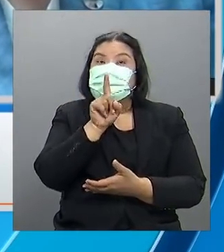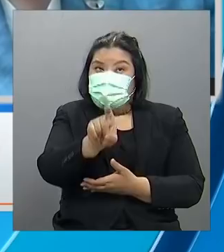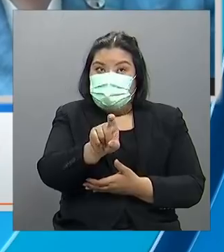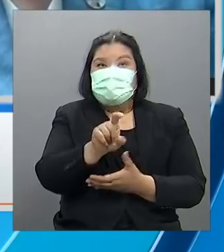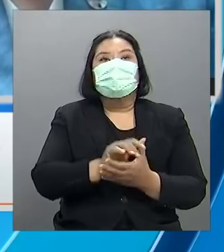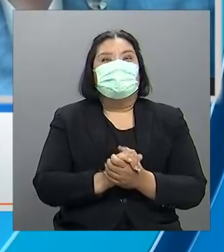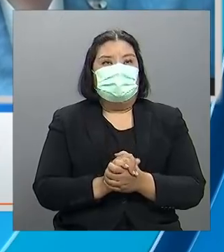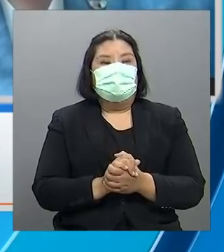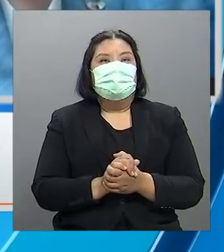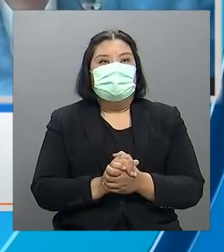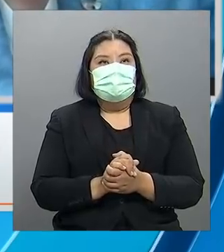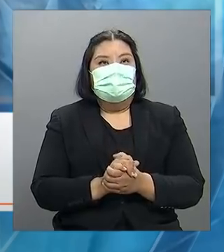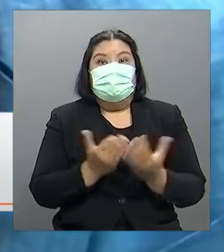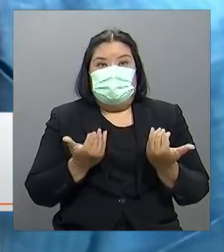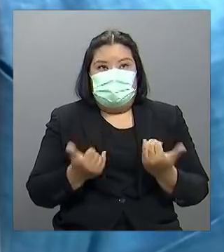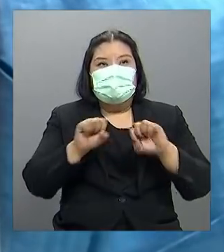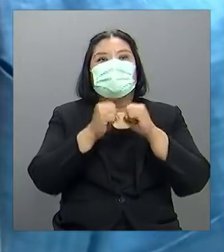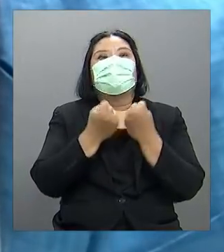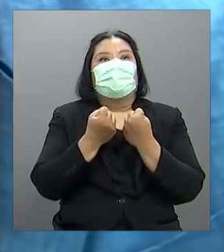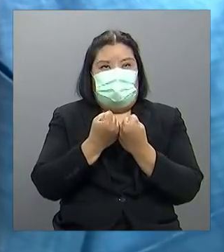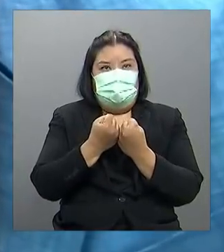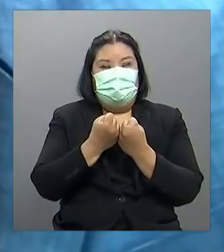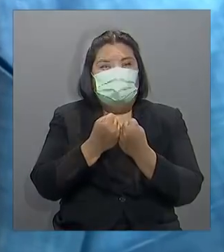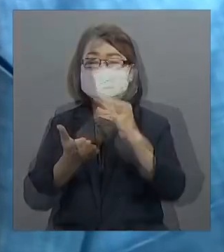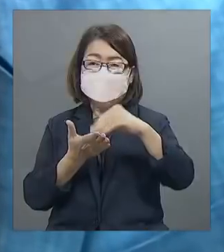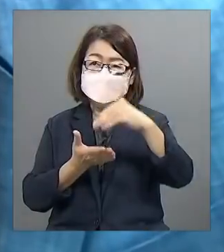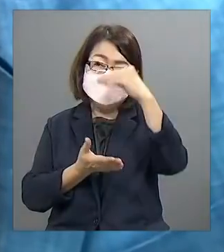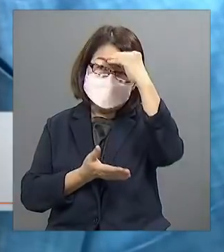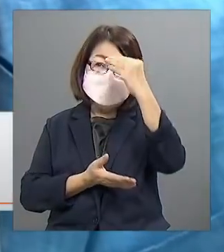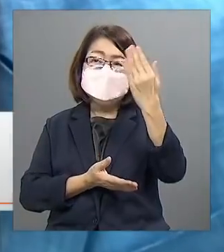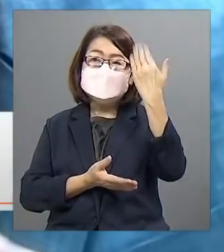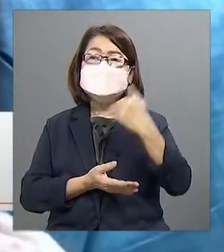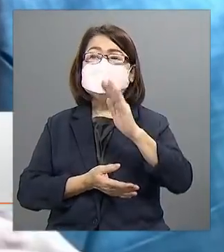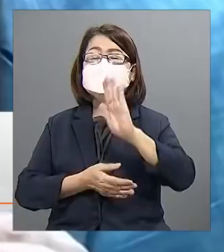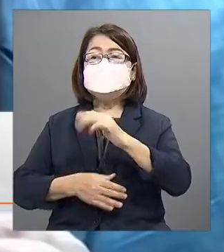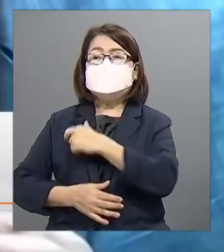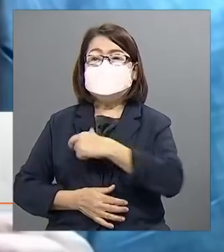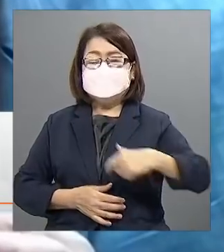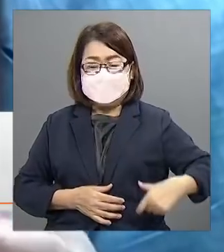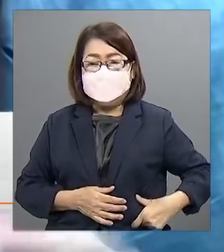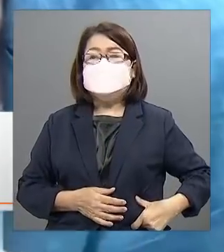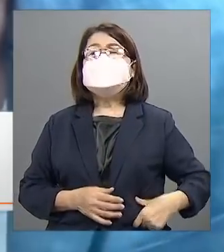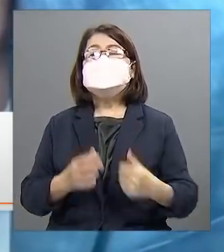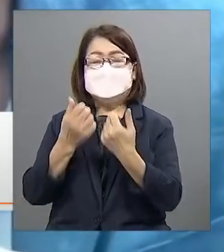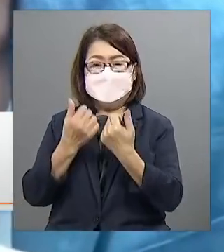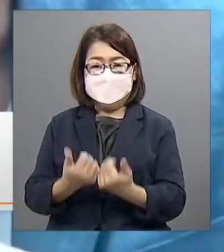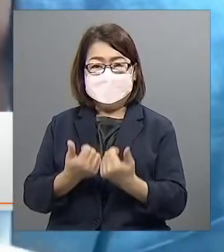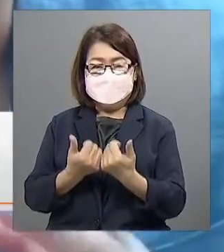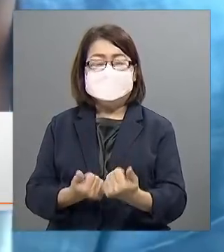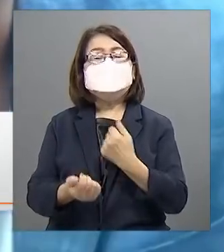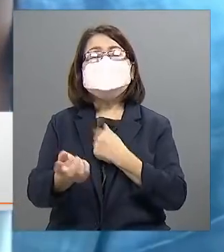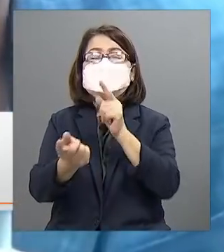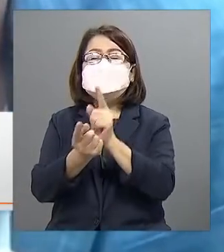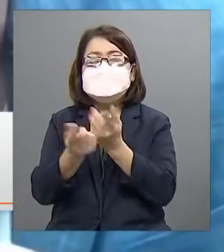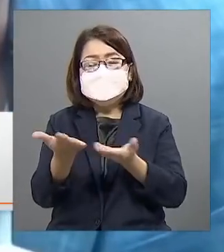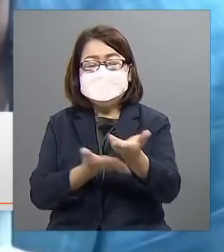สมาคมนิสิตเก่าจุฬาลงกรณ์มหาวิทยาลัยในพระบรมราชูปถัมภ์นะครับก็ได้พูดคุยกันที่จะเข้ามา